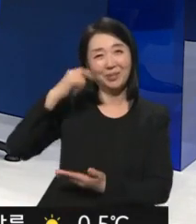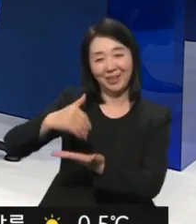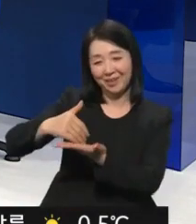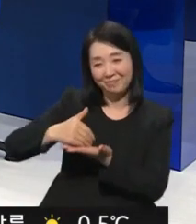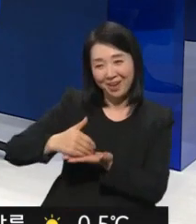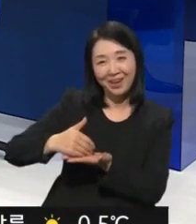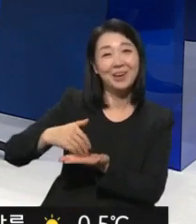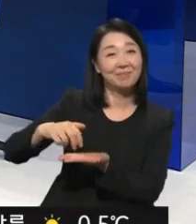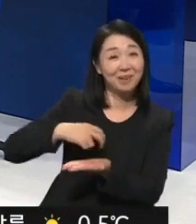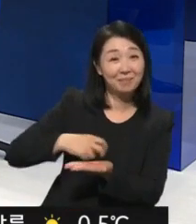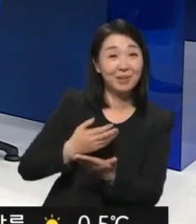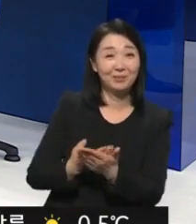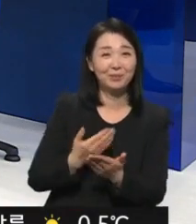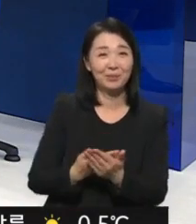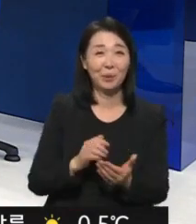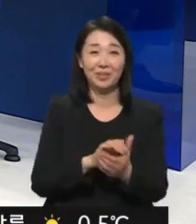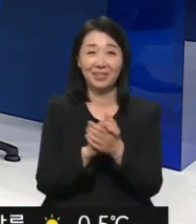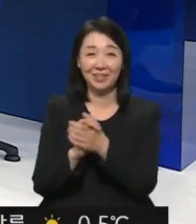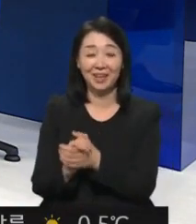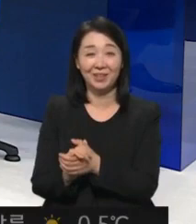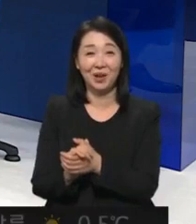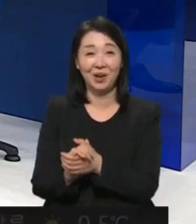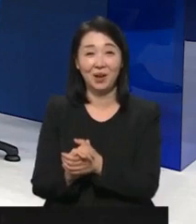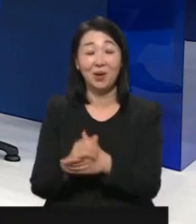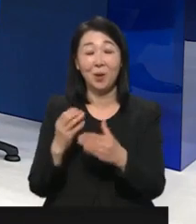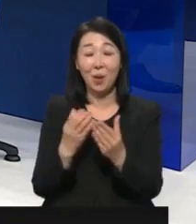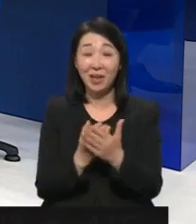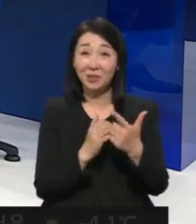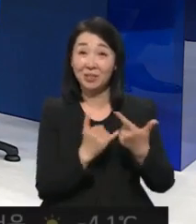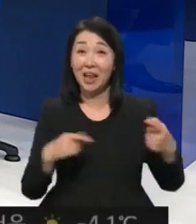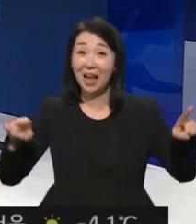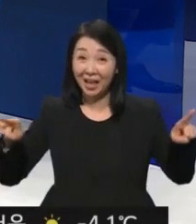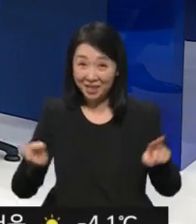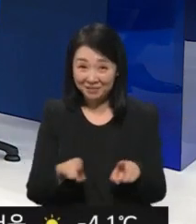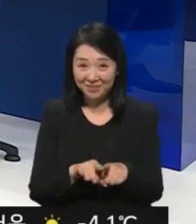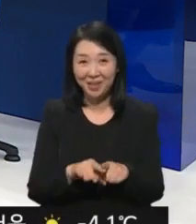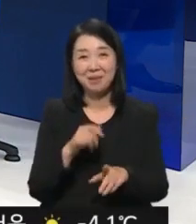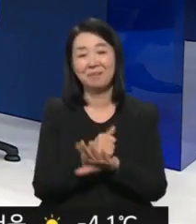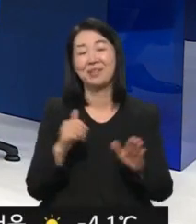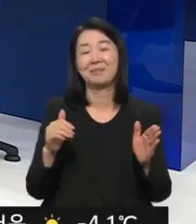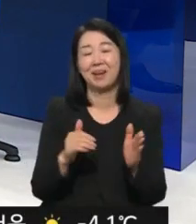의견 많이 많이 보내주시고요. 저희 완전체 다정회와 함께